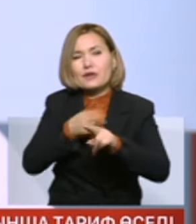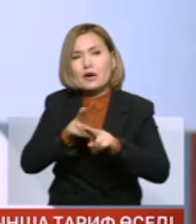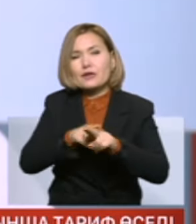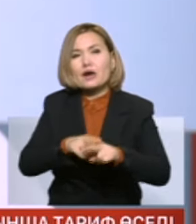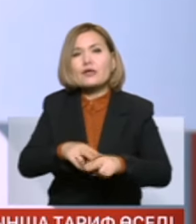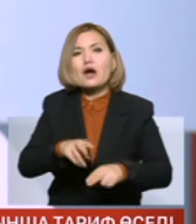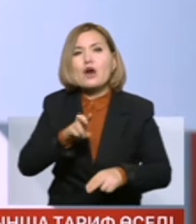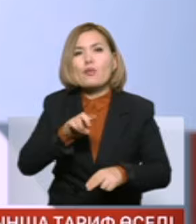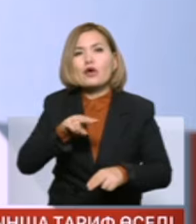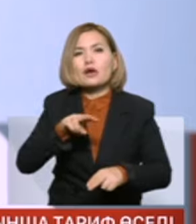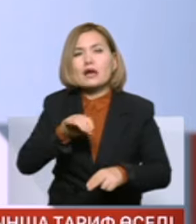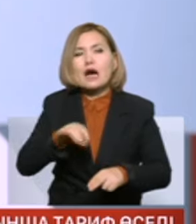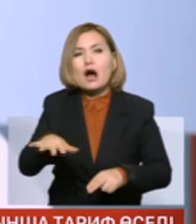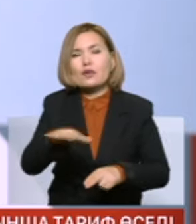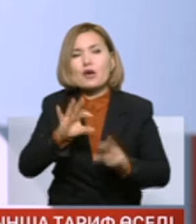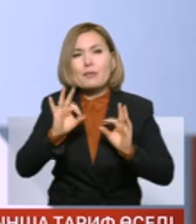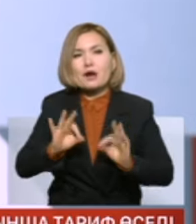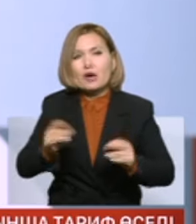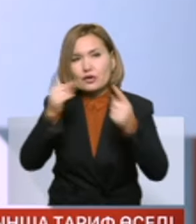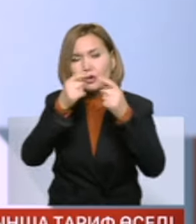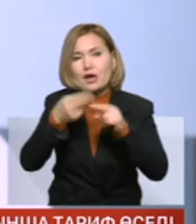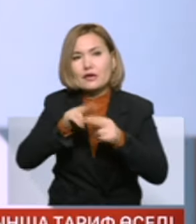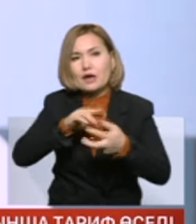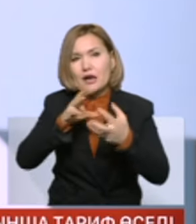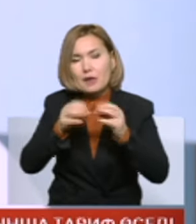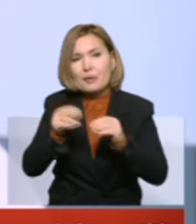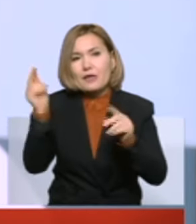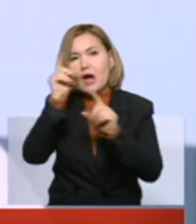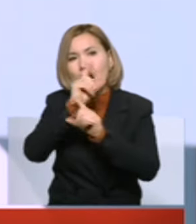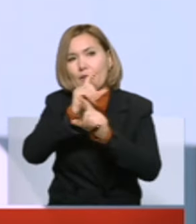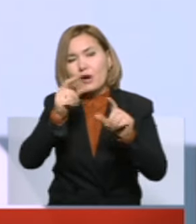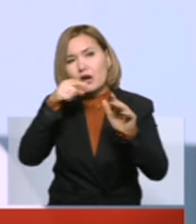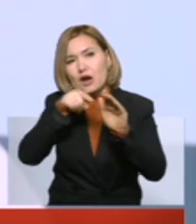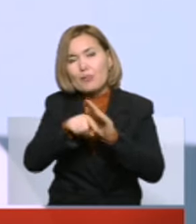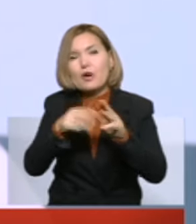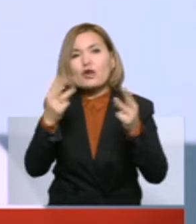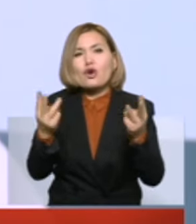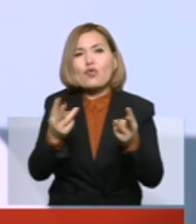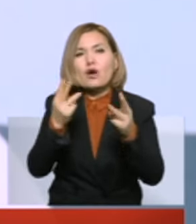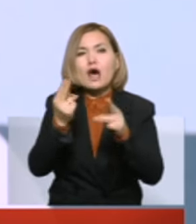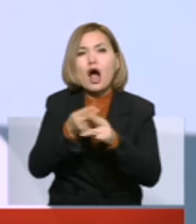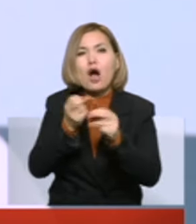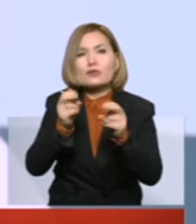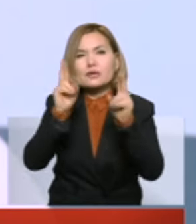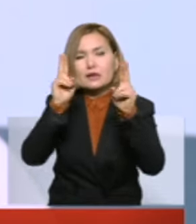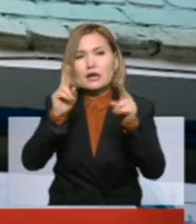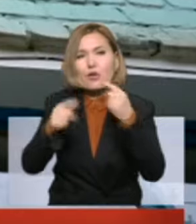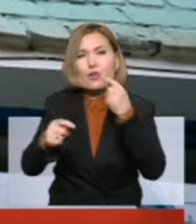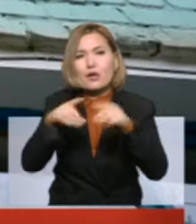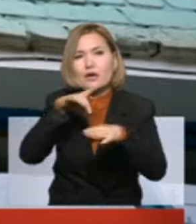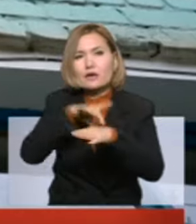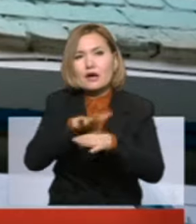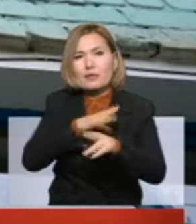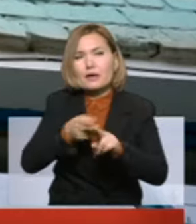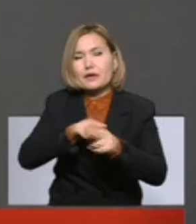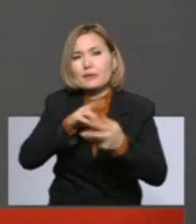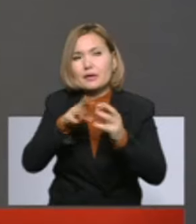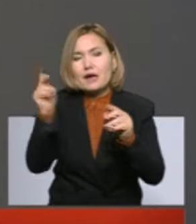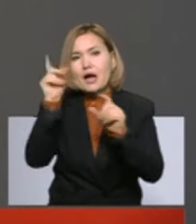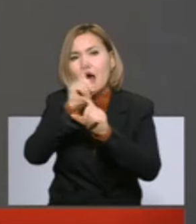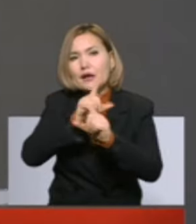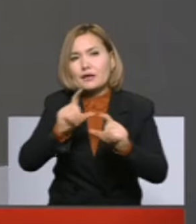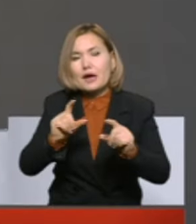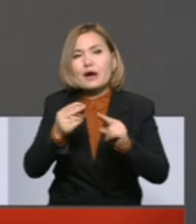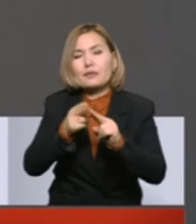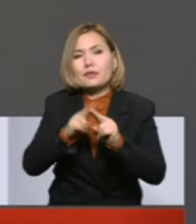Бөрлі аудандық прокуратурасы жариялады. Талдау барысында білім ошақтарында өрт қауіпсіздігі ережелері сақталмағаны анықталды. Атап айтқанда,